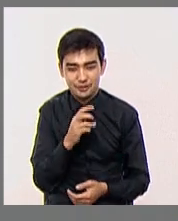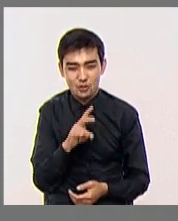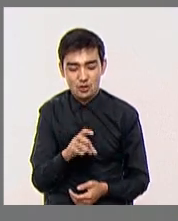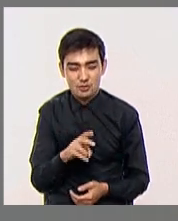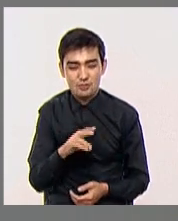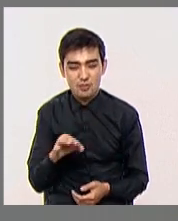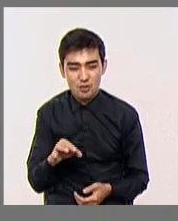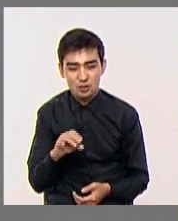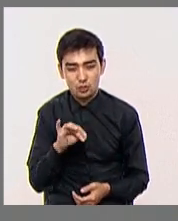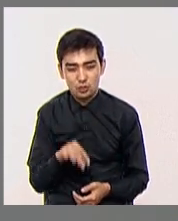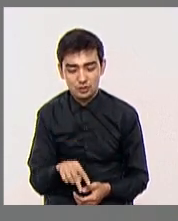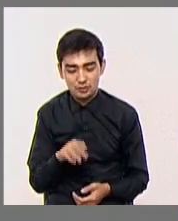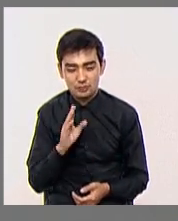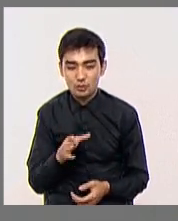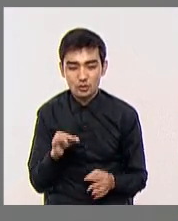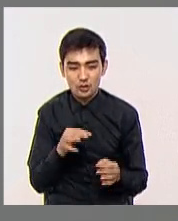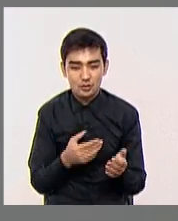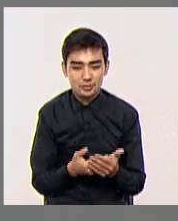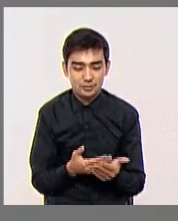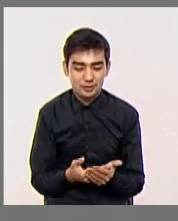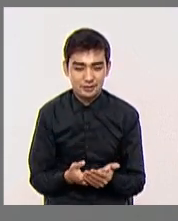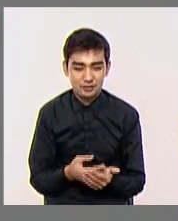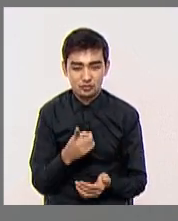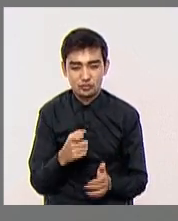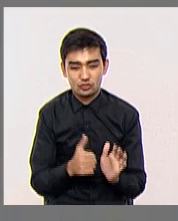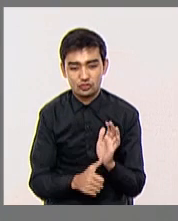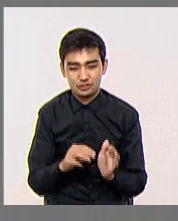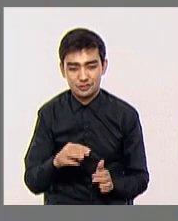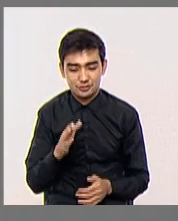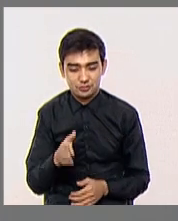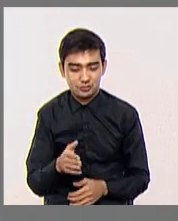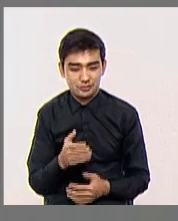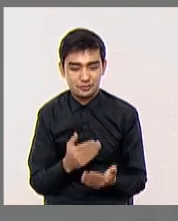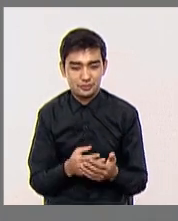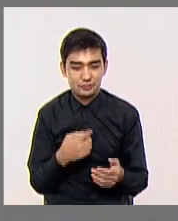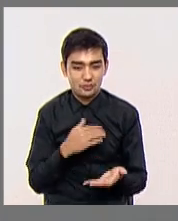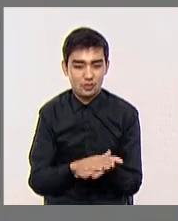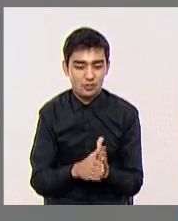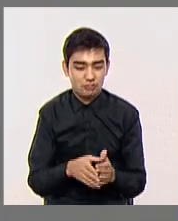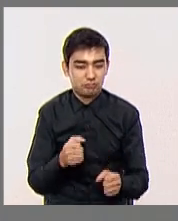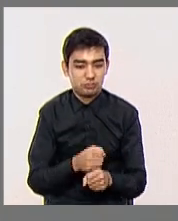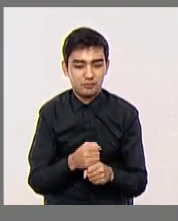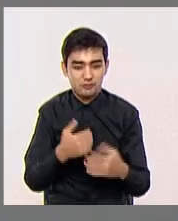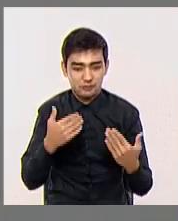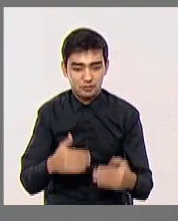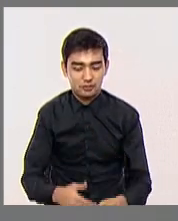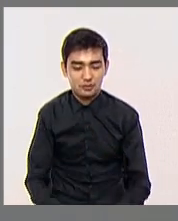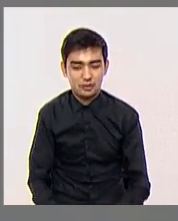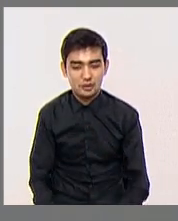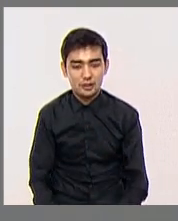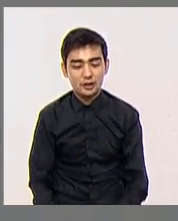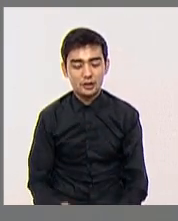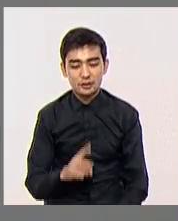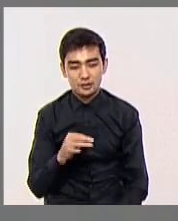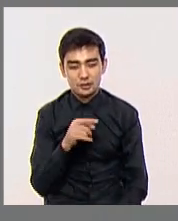по июль, составит где-то не более 106 тенге. В рамках уже законтрактованного договора у нас